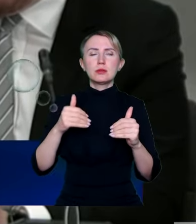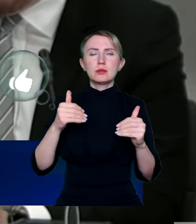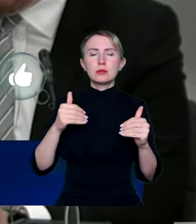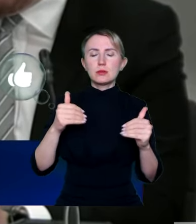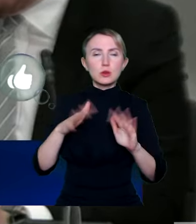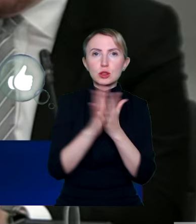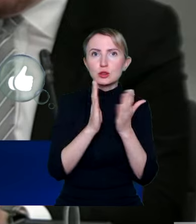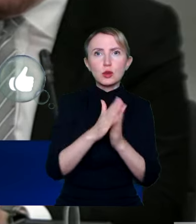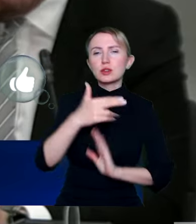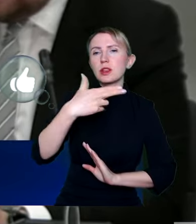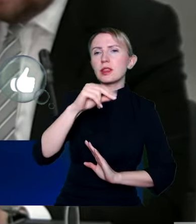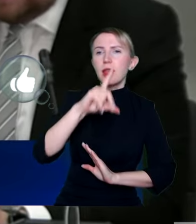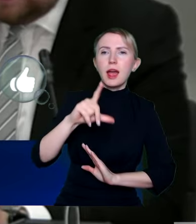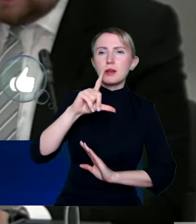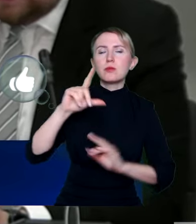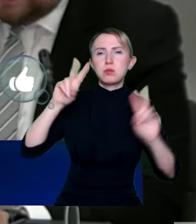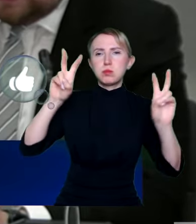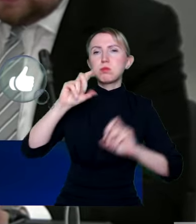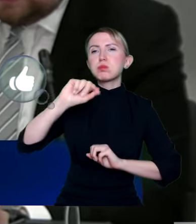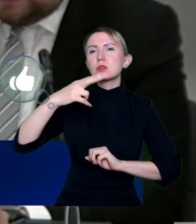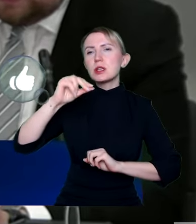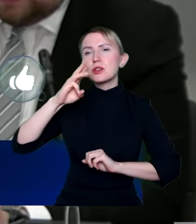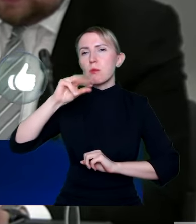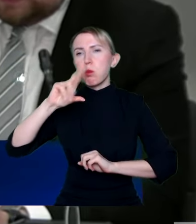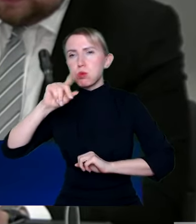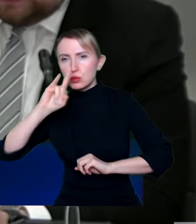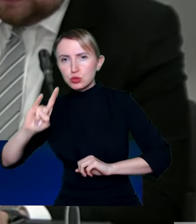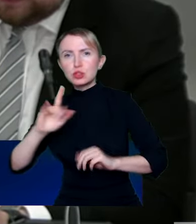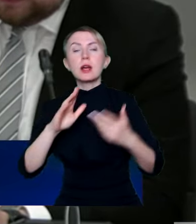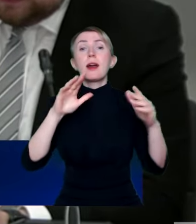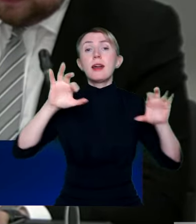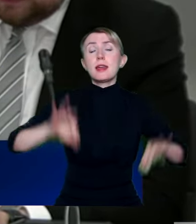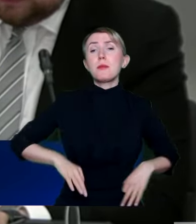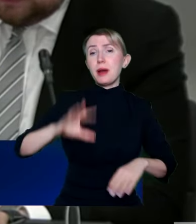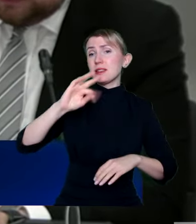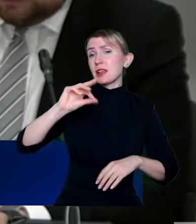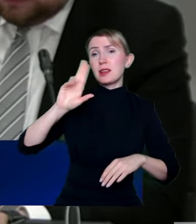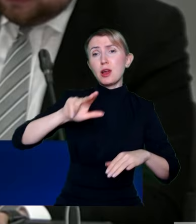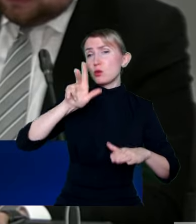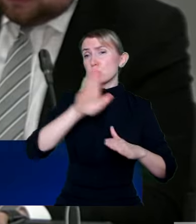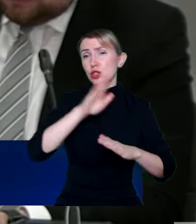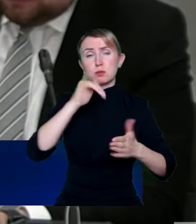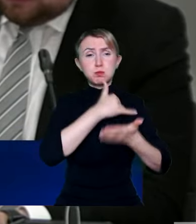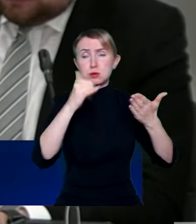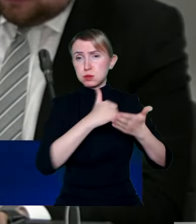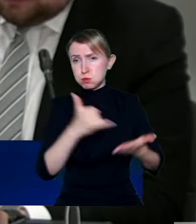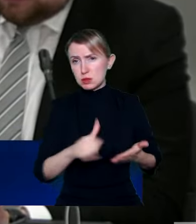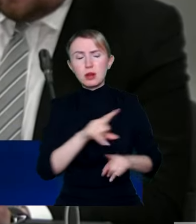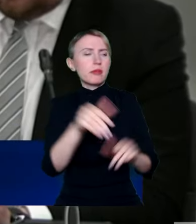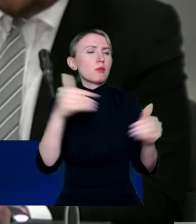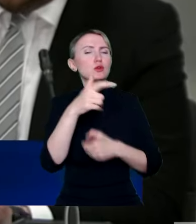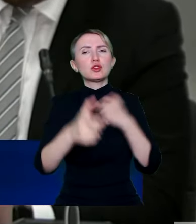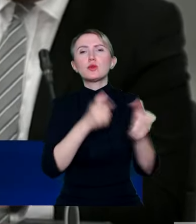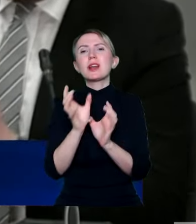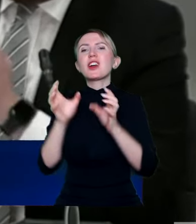Tadeusz z edukacji ma być wykluczany. Naprawdę możecie tutaj robić wszystko jako koalicja 13